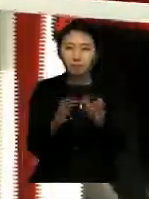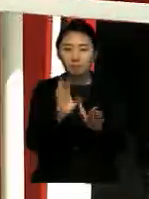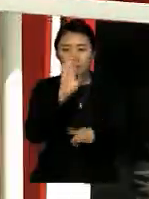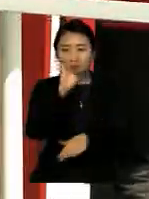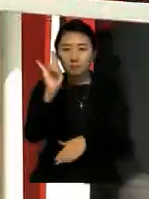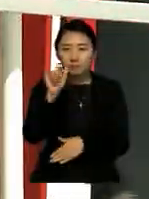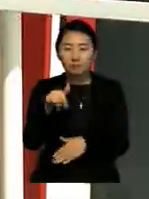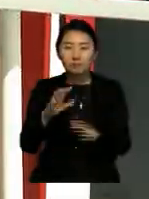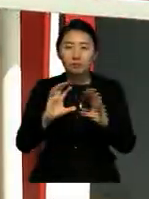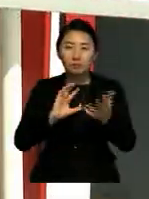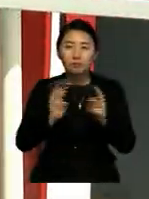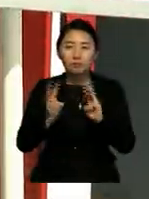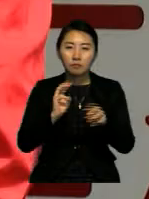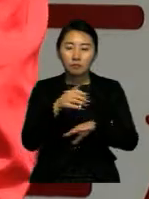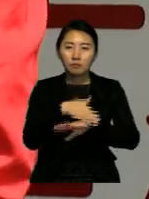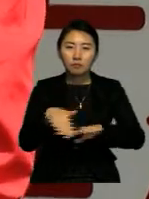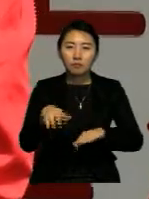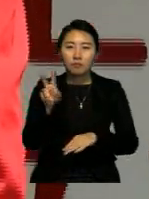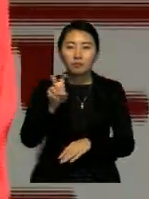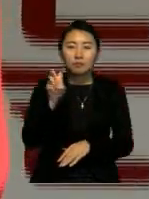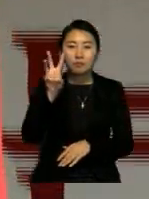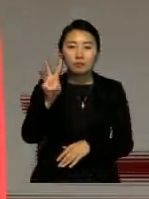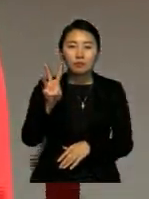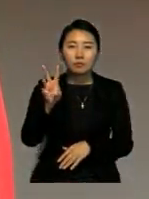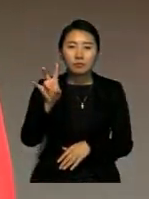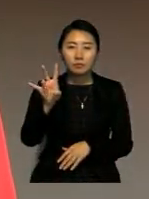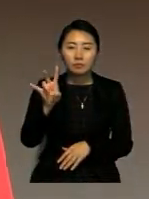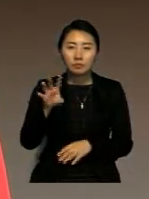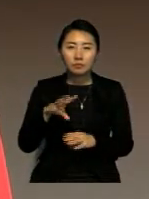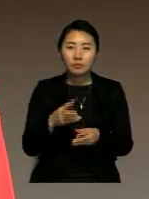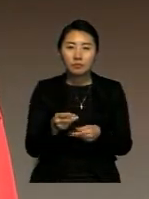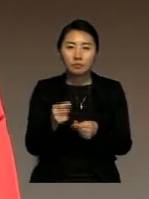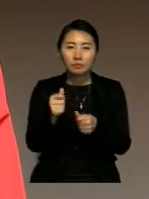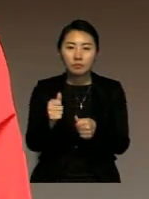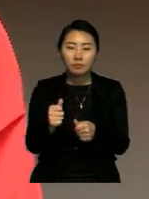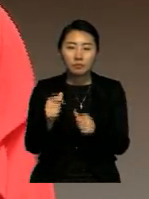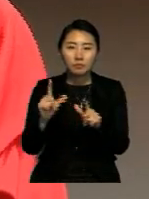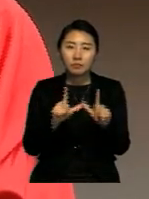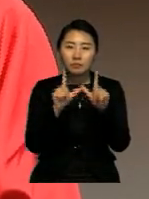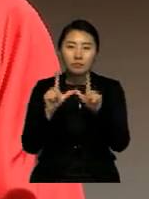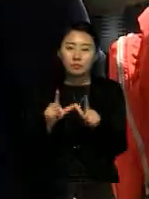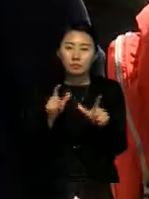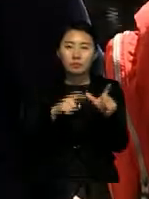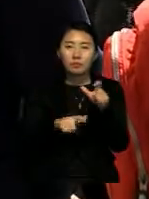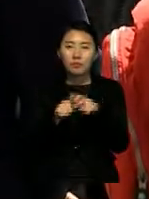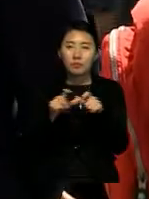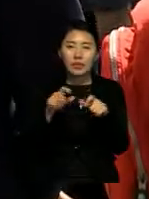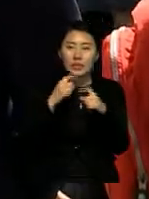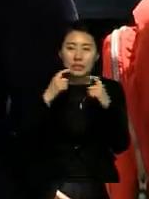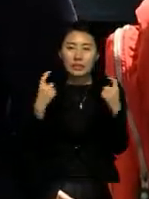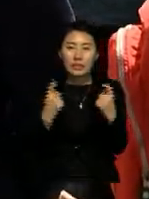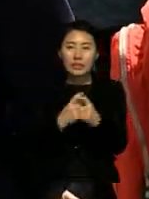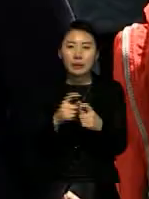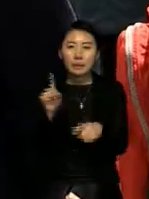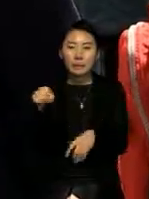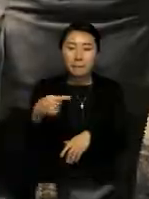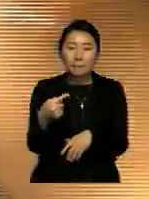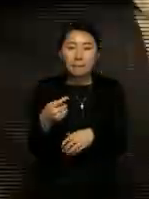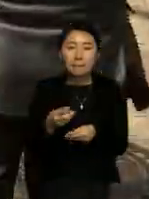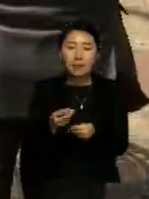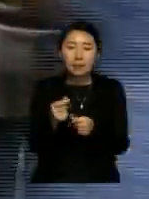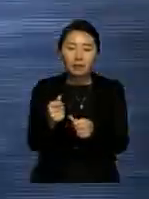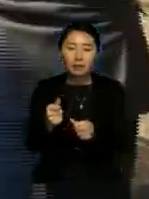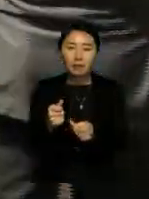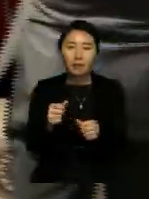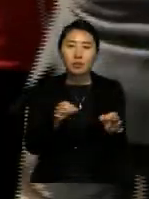후보는 월드 디자인 시티 부지 24만 평에 생태공원 부지 76만 평을 더한 그린벨트 100만 평을 해제해